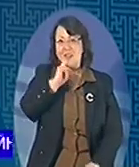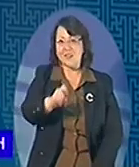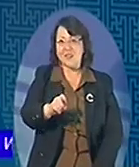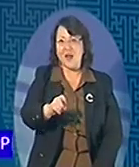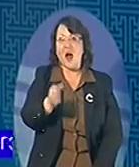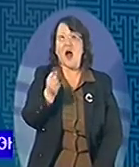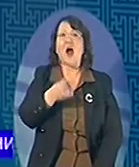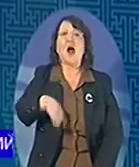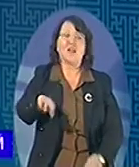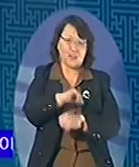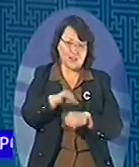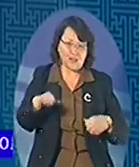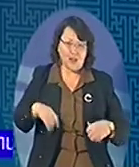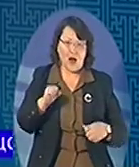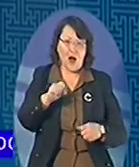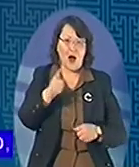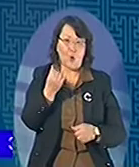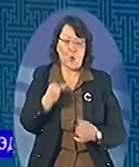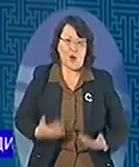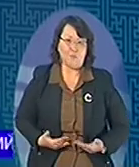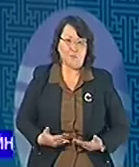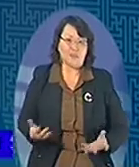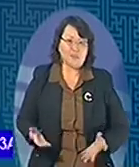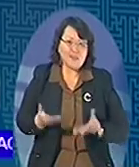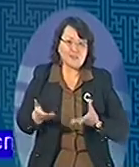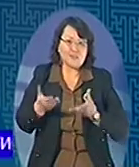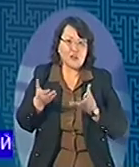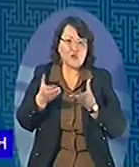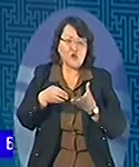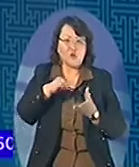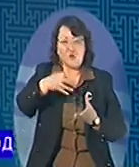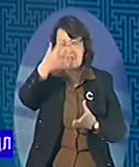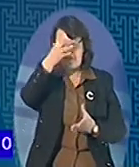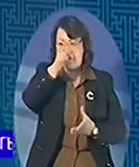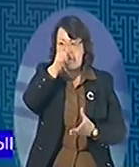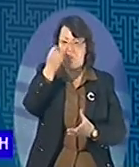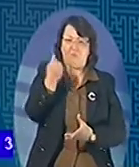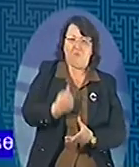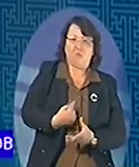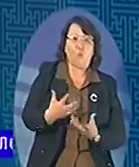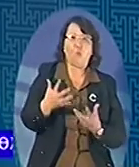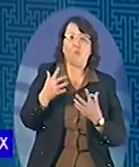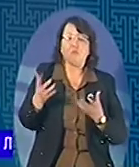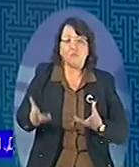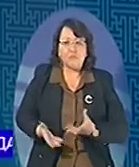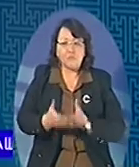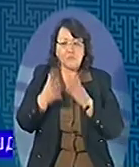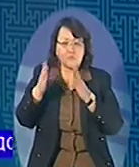амжиргааг нь өөдөн татаж төрийн хүн суртлыг арилгахад гол анхаарлаа хамтуулан ажиллана гэдгийг мэдгдлээ.